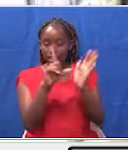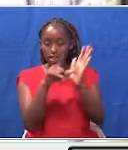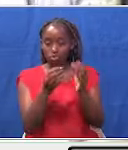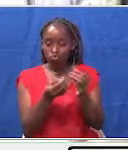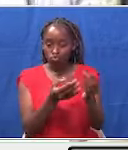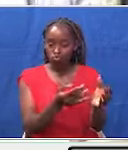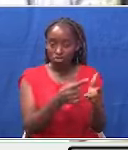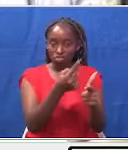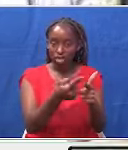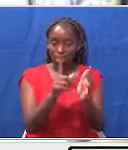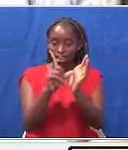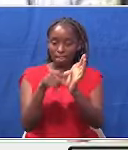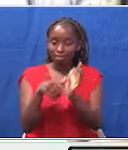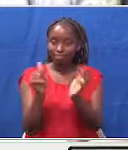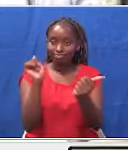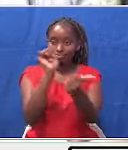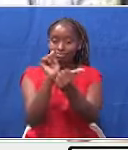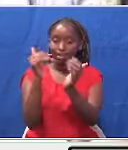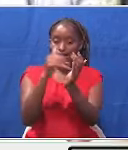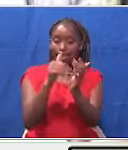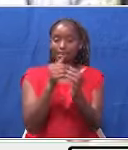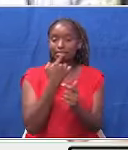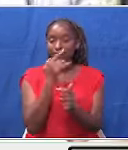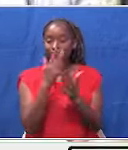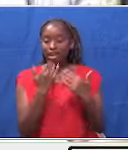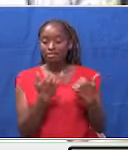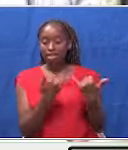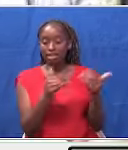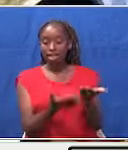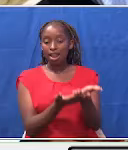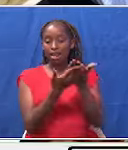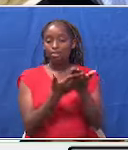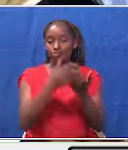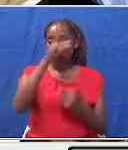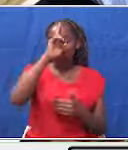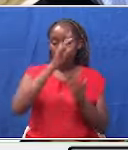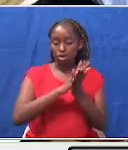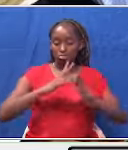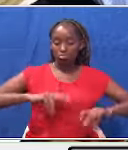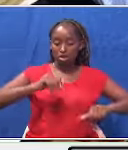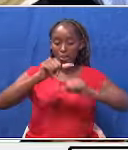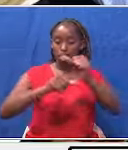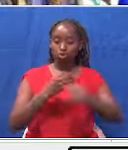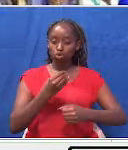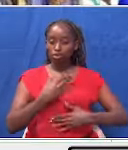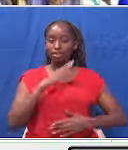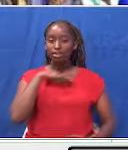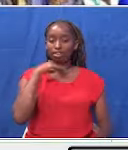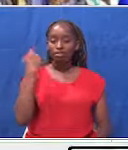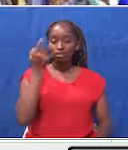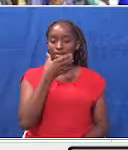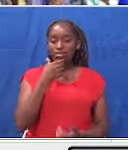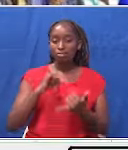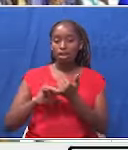kisha tena akakamatwa, huku akisemekana kuwasaidia polisi katika uchunguzi kuhusu kifo tatanishi cha mumewe. Huyu ni